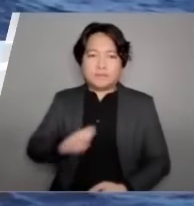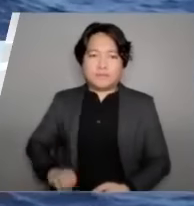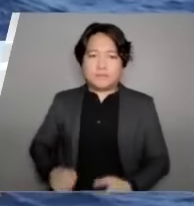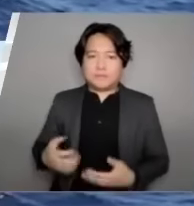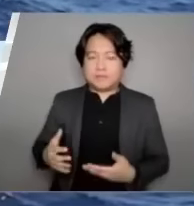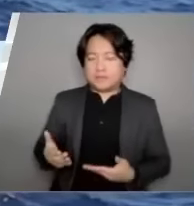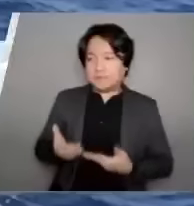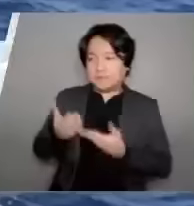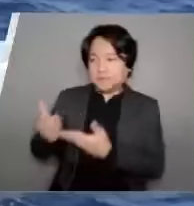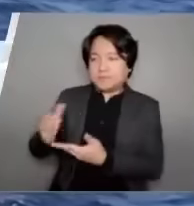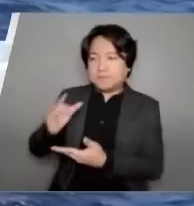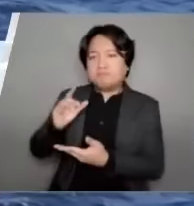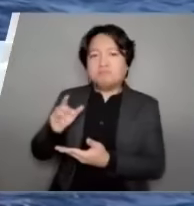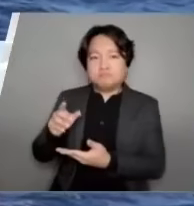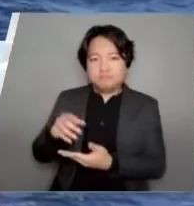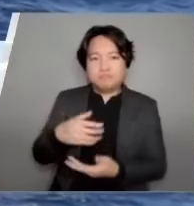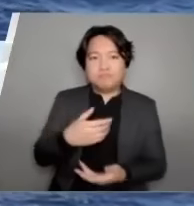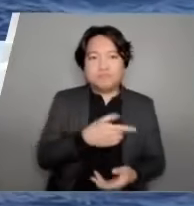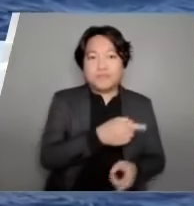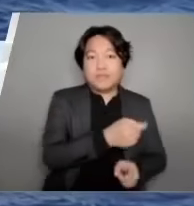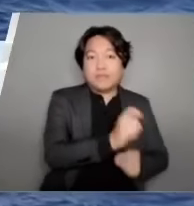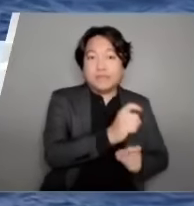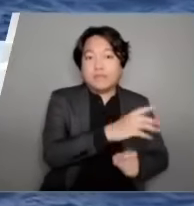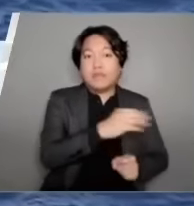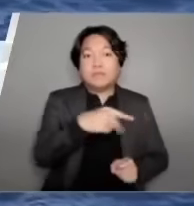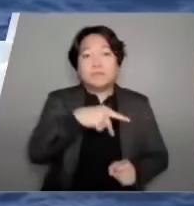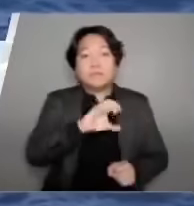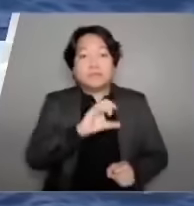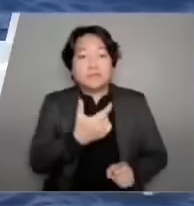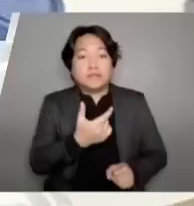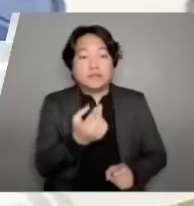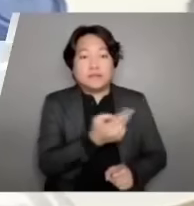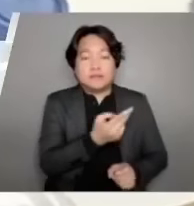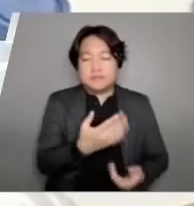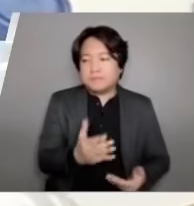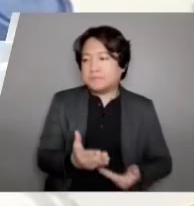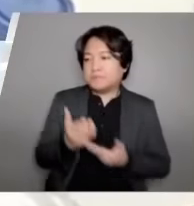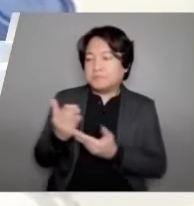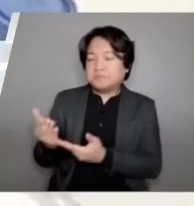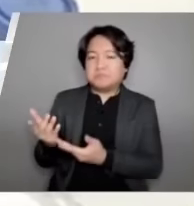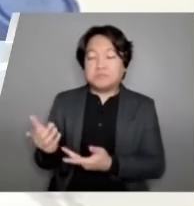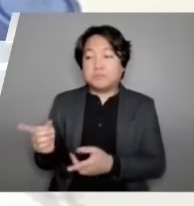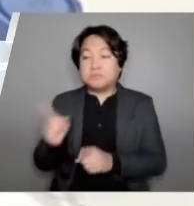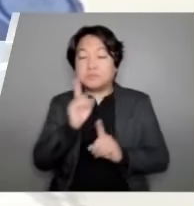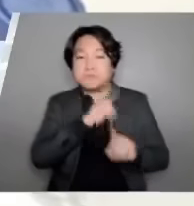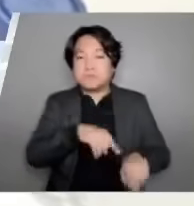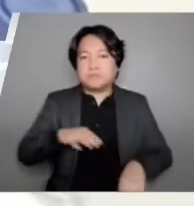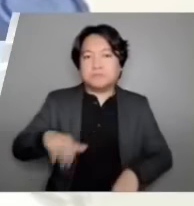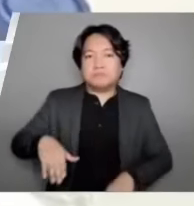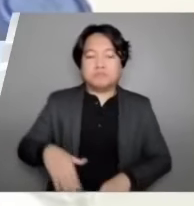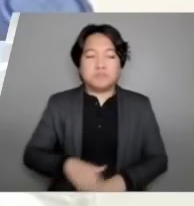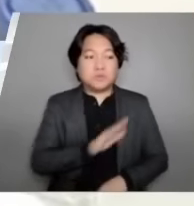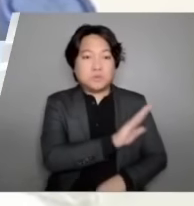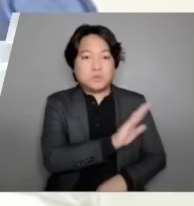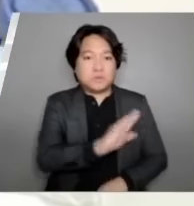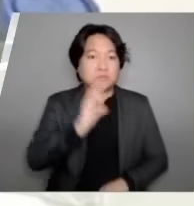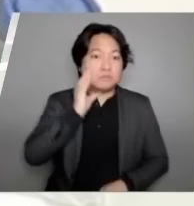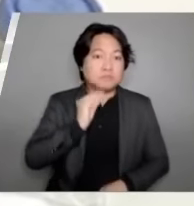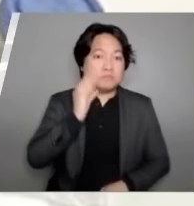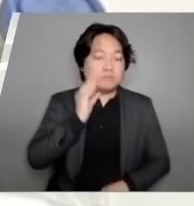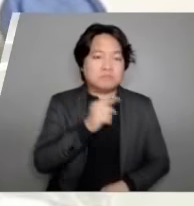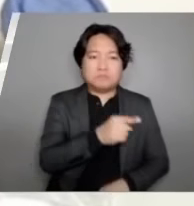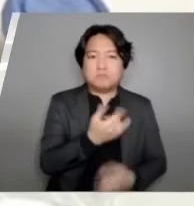pero wala pa silang ibinibigay na sagot. Ayon sa isa sa mga sugatang mangingisda, sa sarili nilang karanasan, hindi pa rin sila